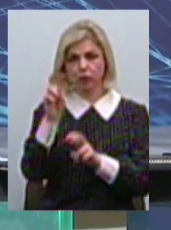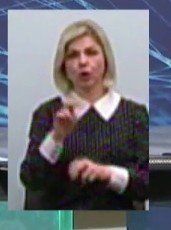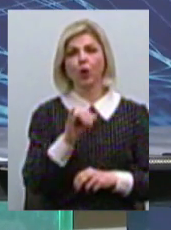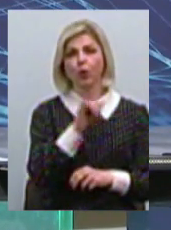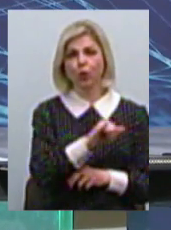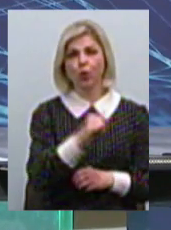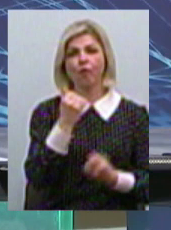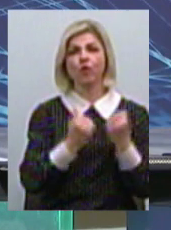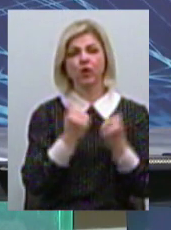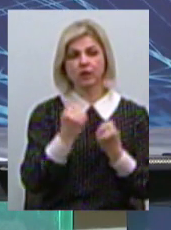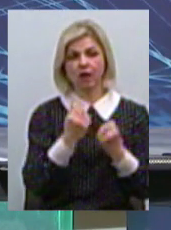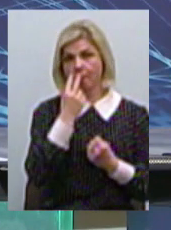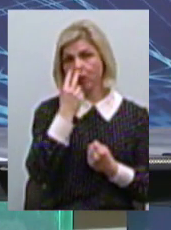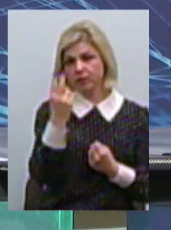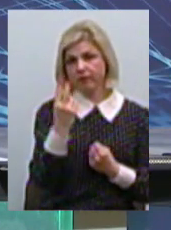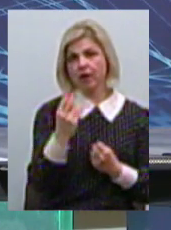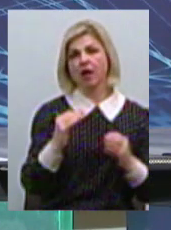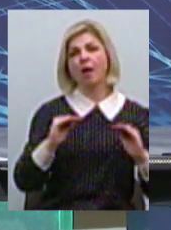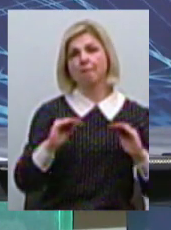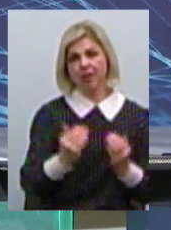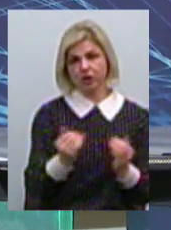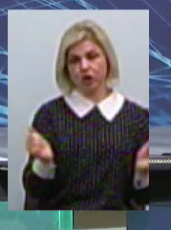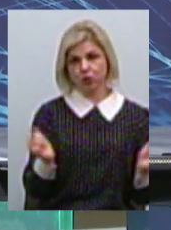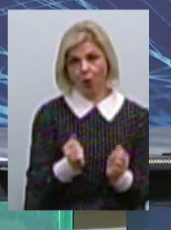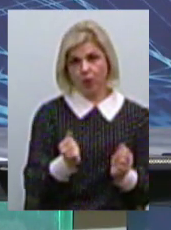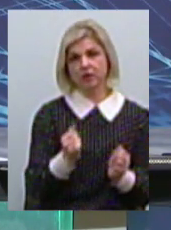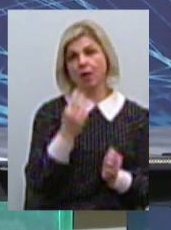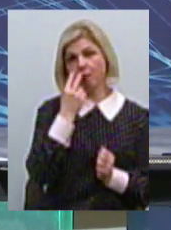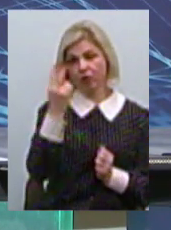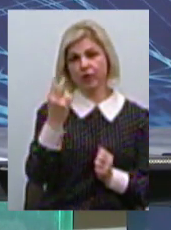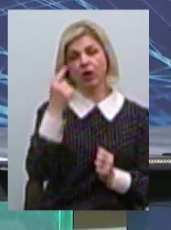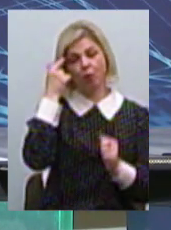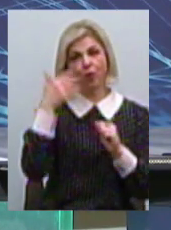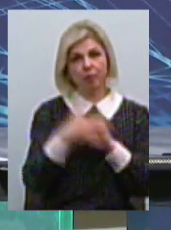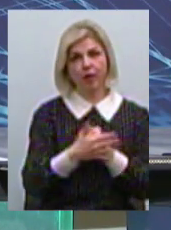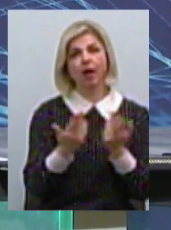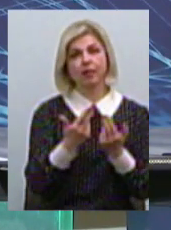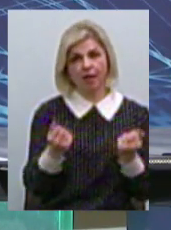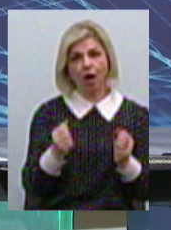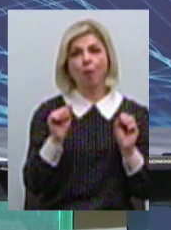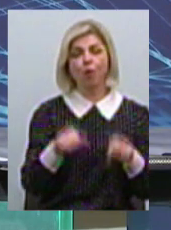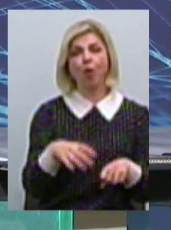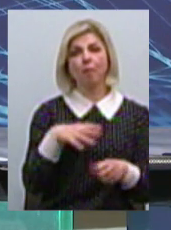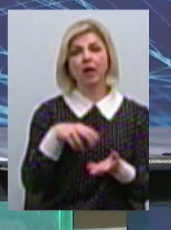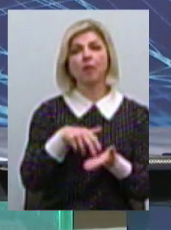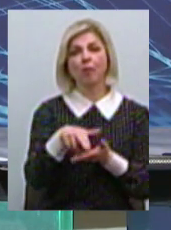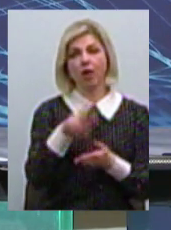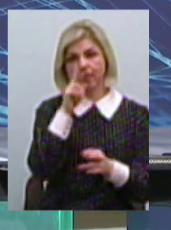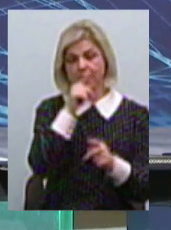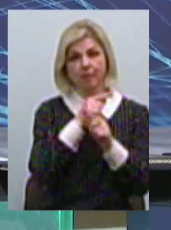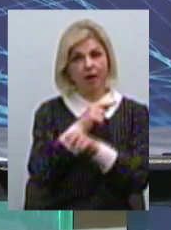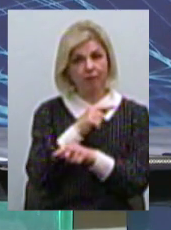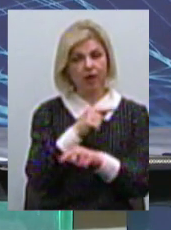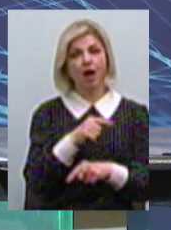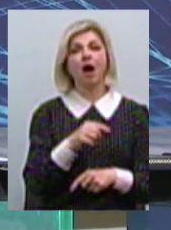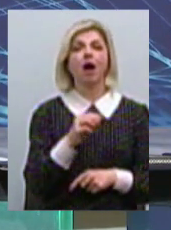водій подивиться, зменшить свою швидкість, подивиться і зрозуміє, так, можливо, пішохід може бути неправий, перейти не в